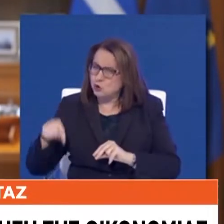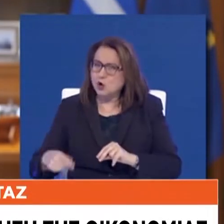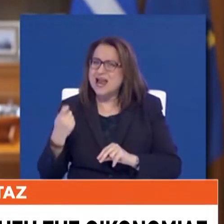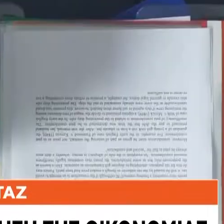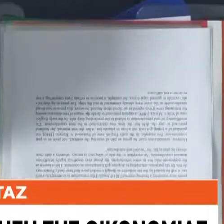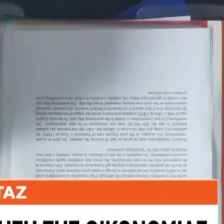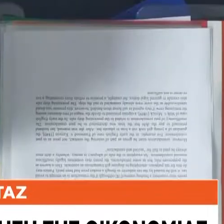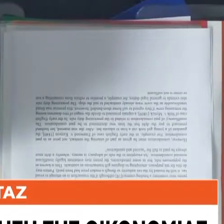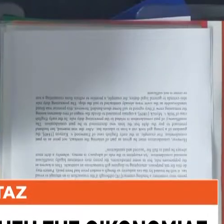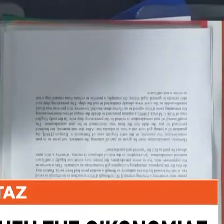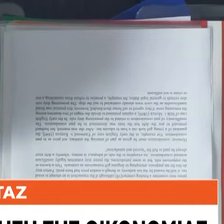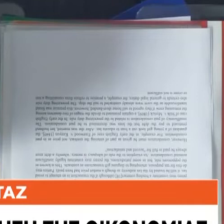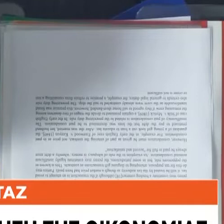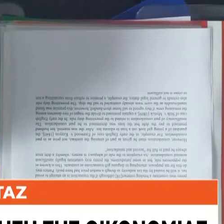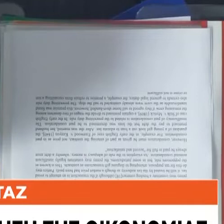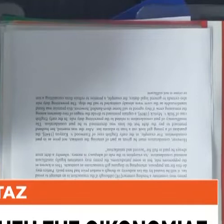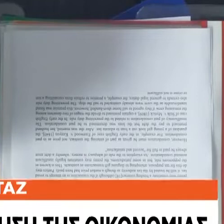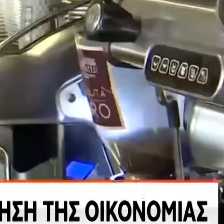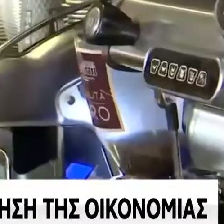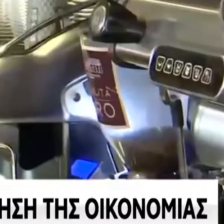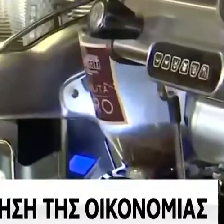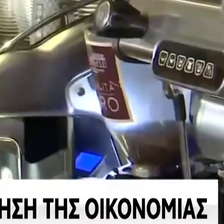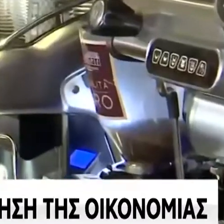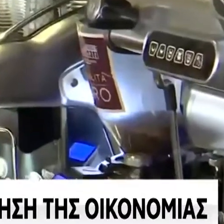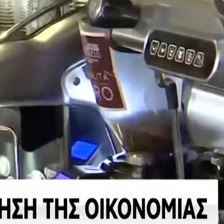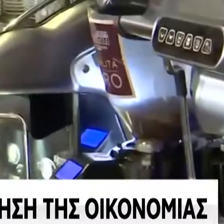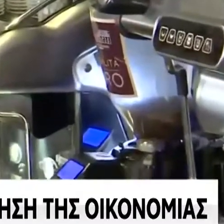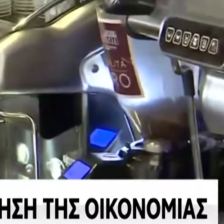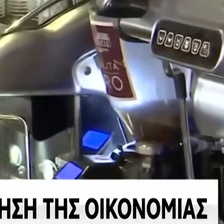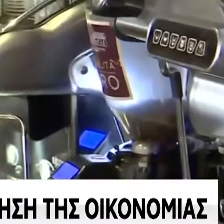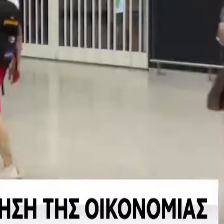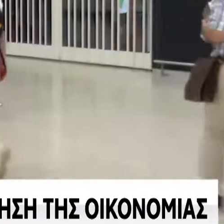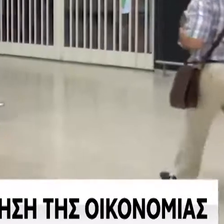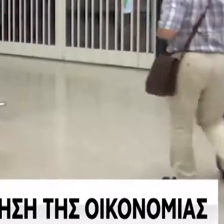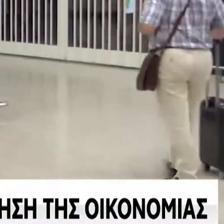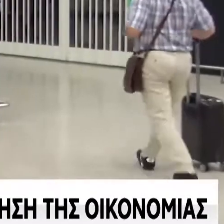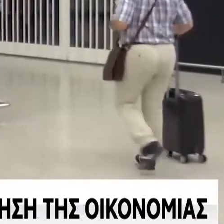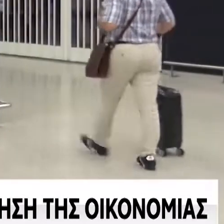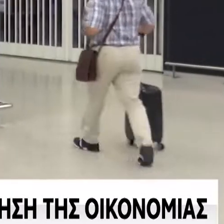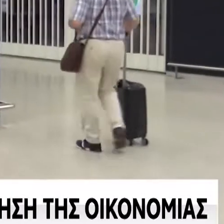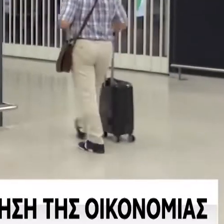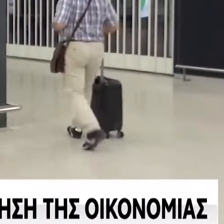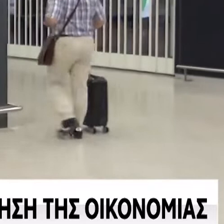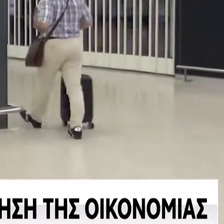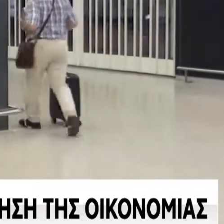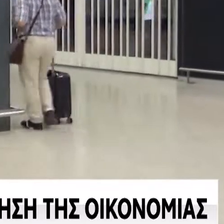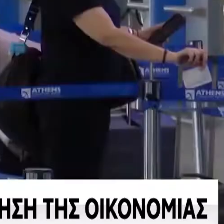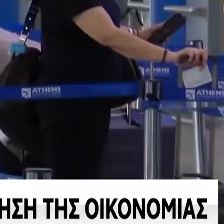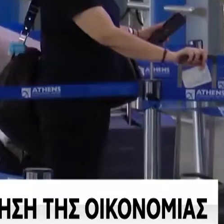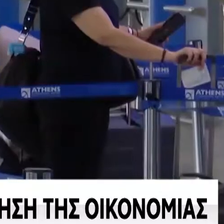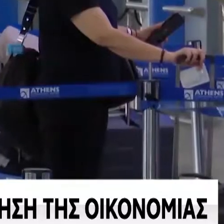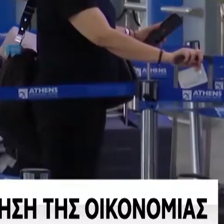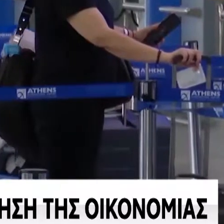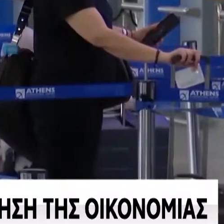ελληνικής οικονομίας που θα εφαρμοστεί τους επόμενους μήνες για εργασία, οικονομία και τουρισμό, παρεμβάσεις ύψους 24 δισεκατομμυρίων ευρώ, χωρίς ωστόσο